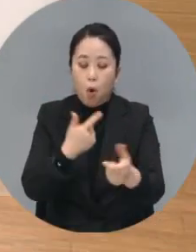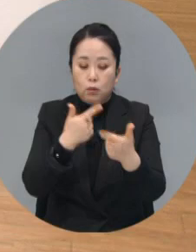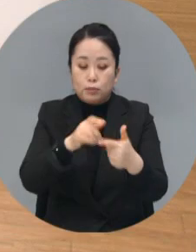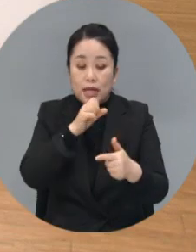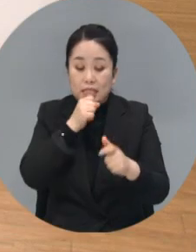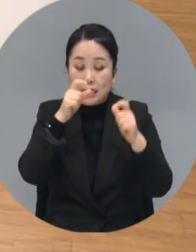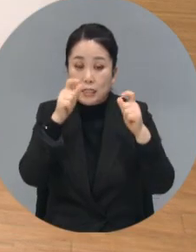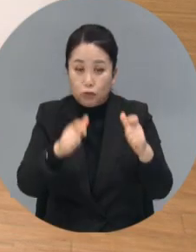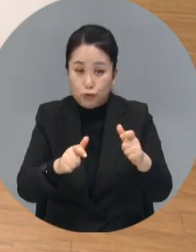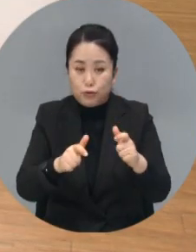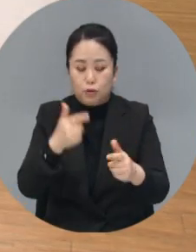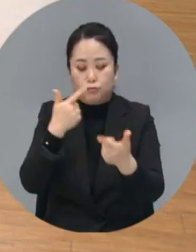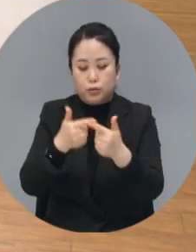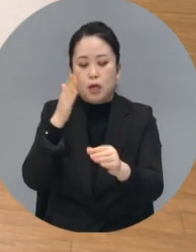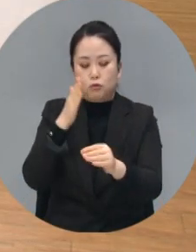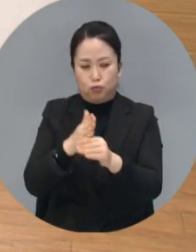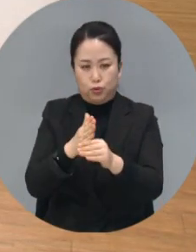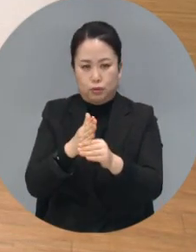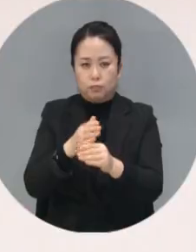중 돌이 될 수 있습니다